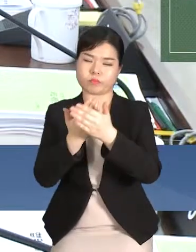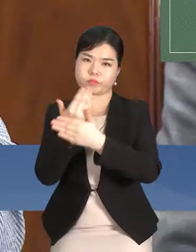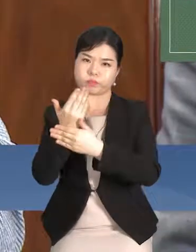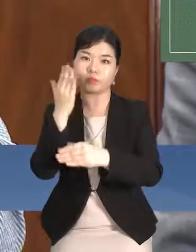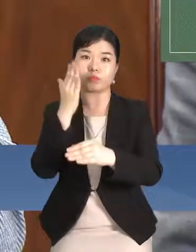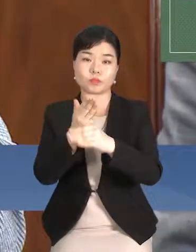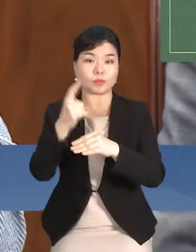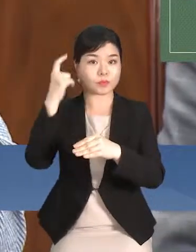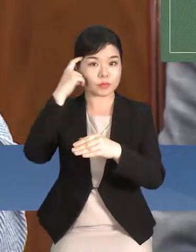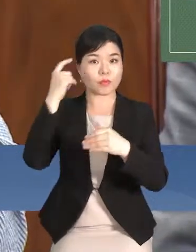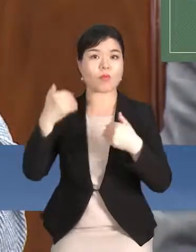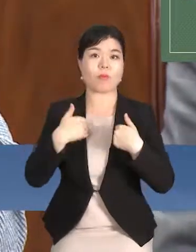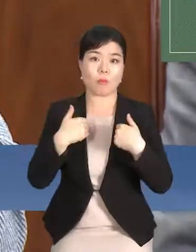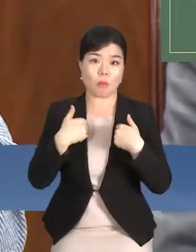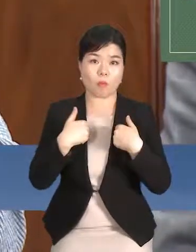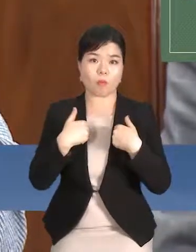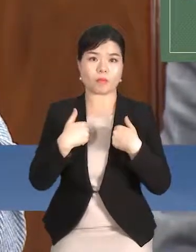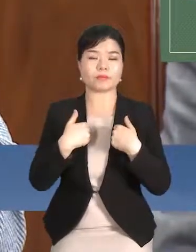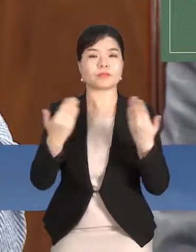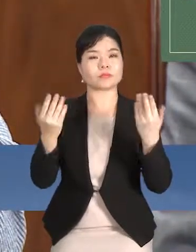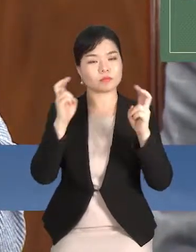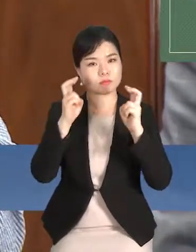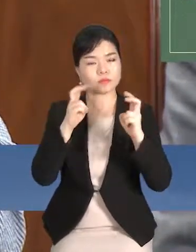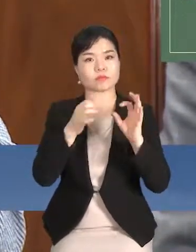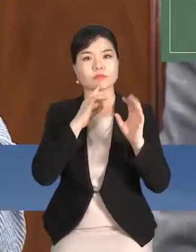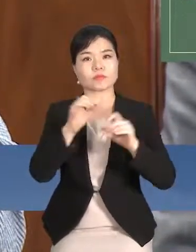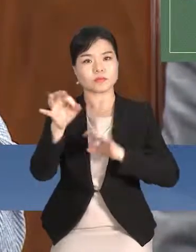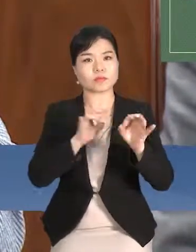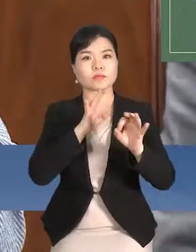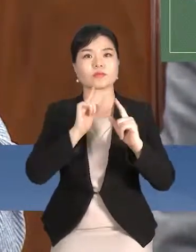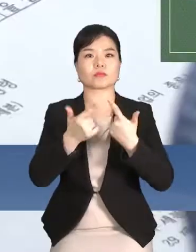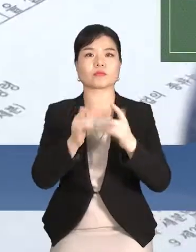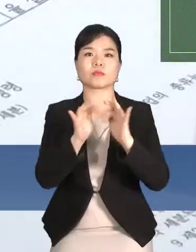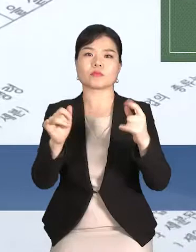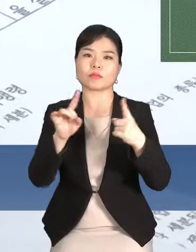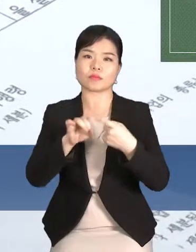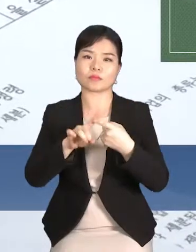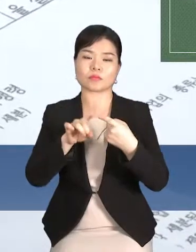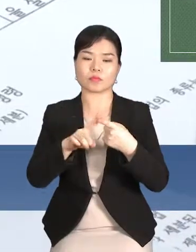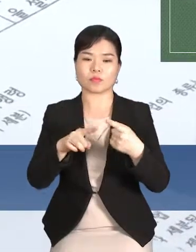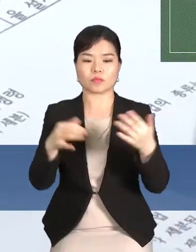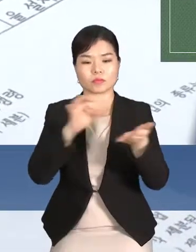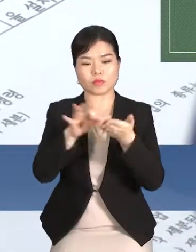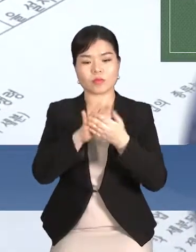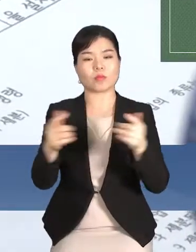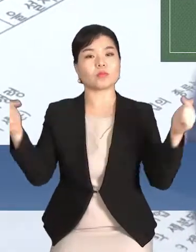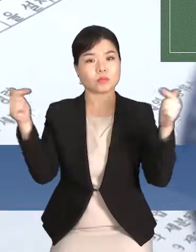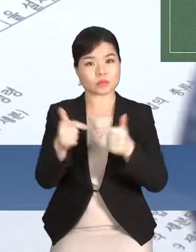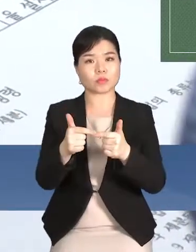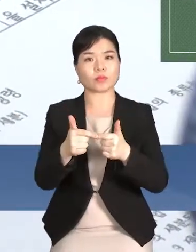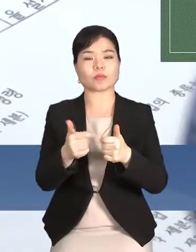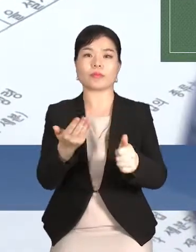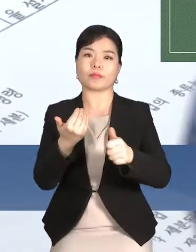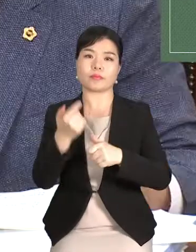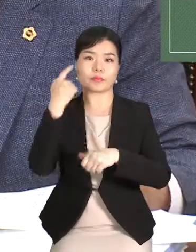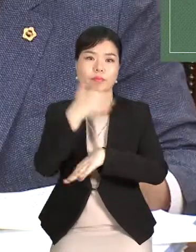있다는 점을 인식하고 업소를 포함해 민간 부분까지 일회용품의 사용 저감을 유도하겠다는